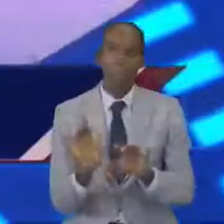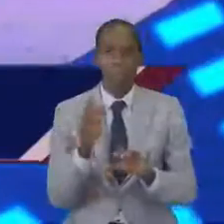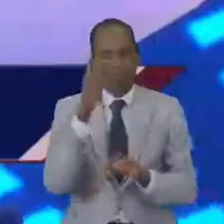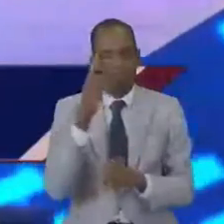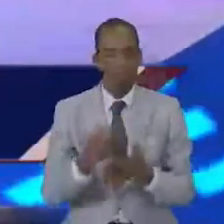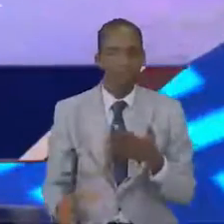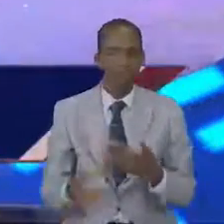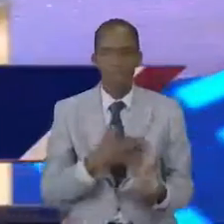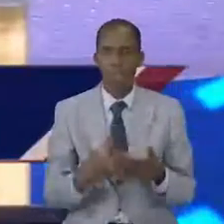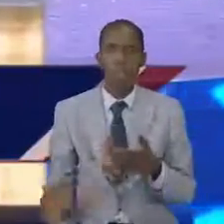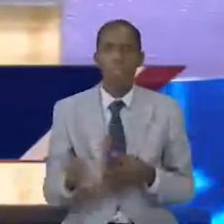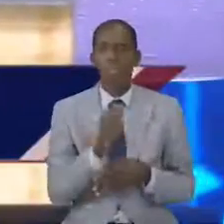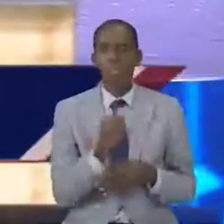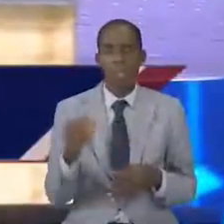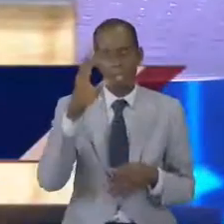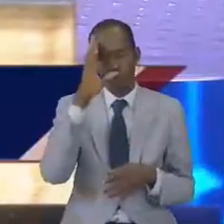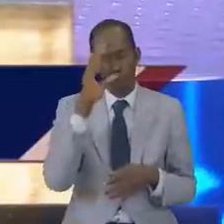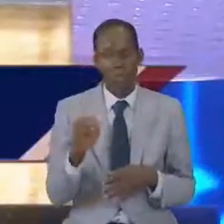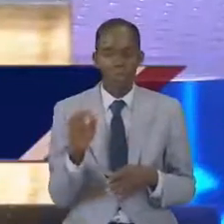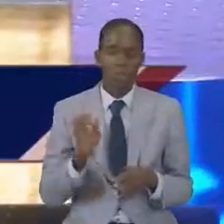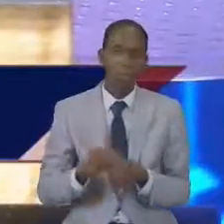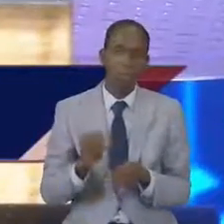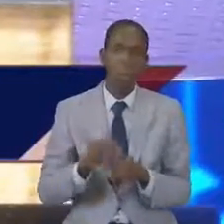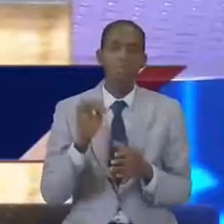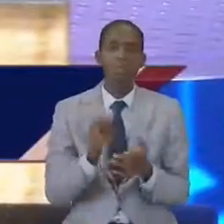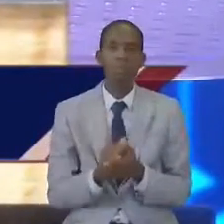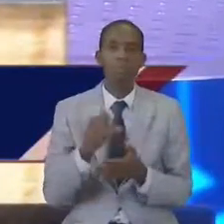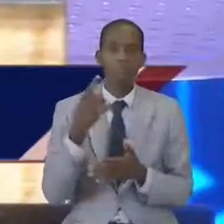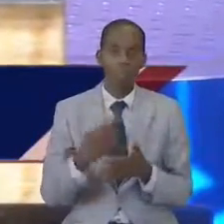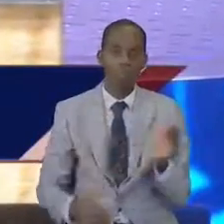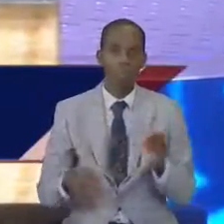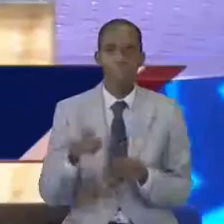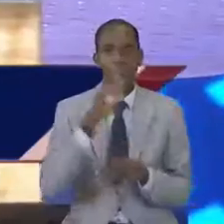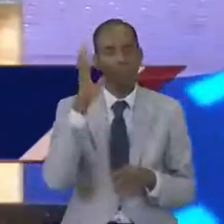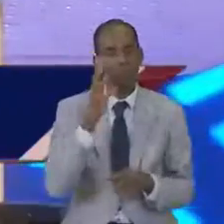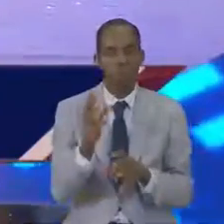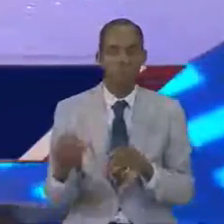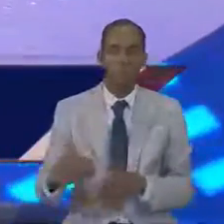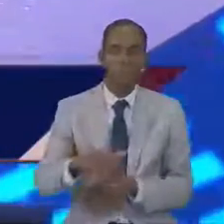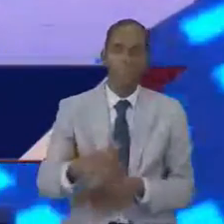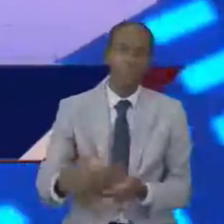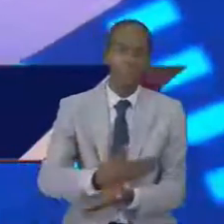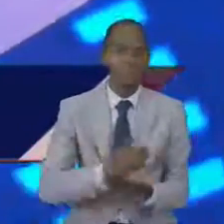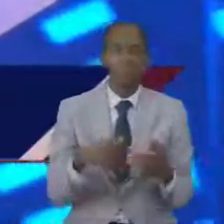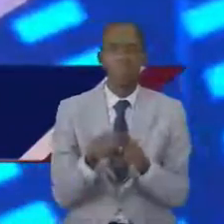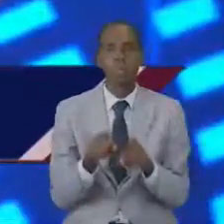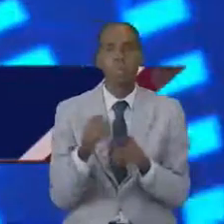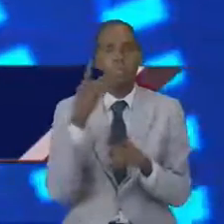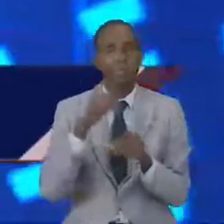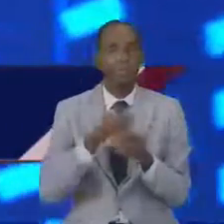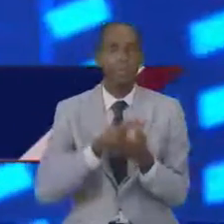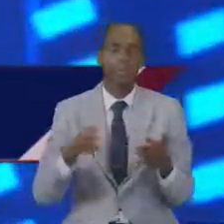ne vous y trompez pas on ne se moque pas de Dieu ce que l'homme aura semé et le moissonnera aussi